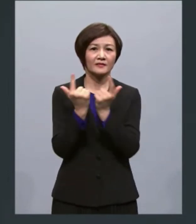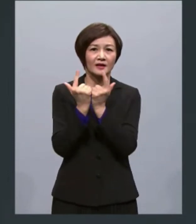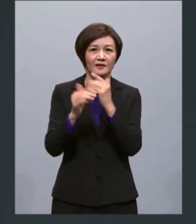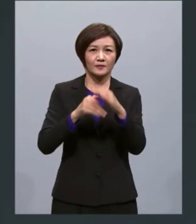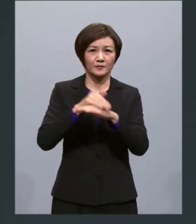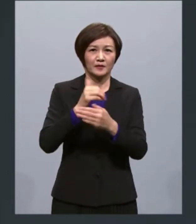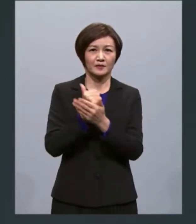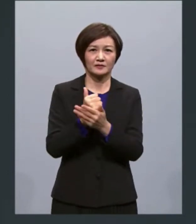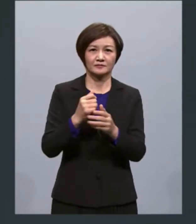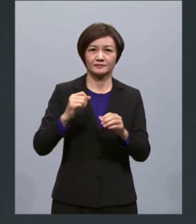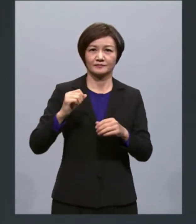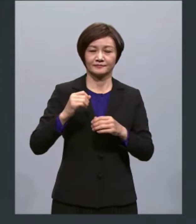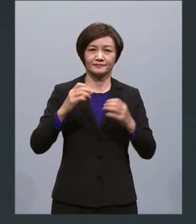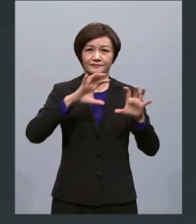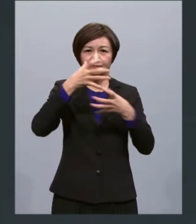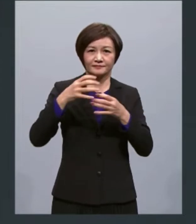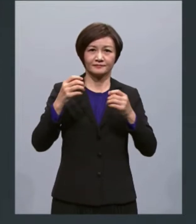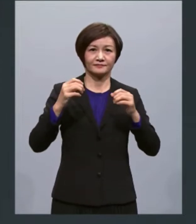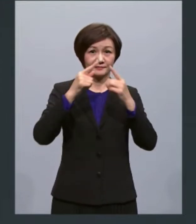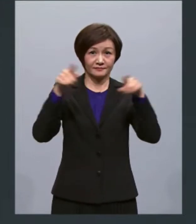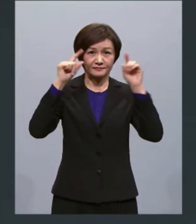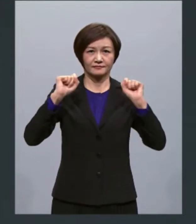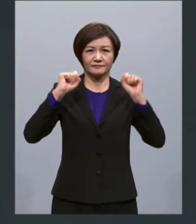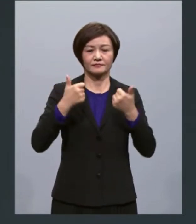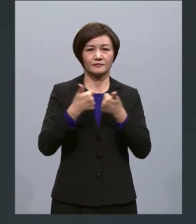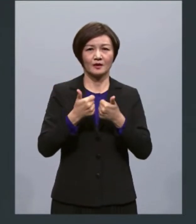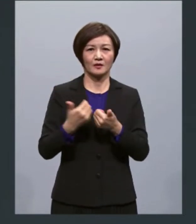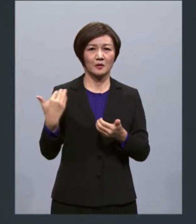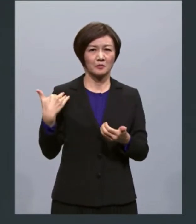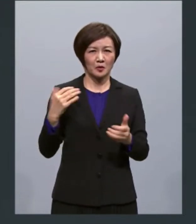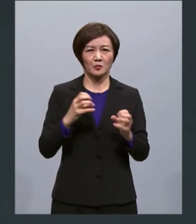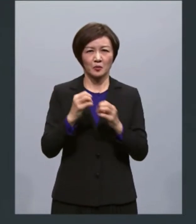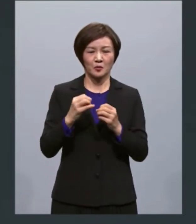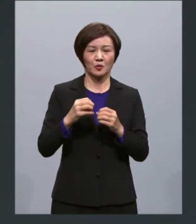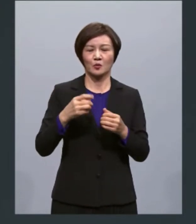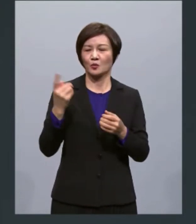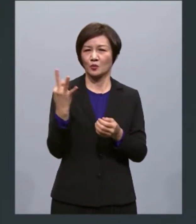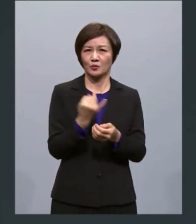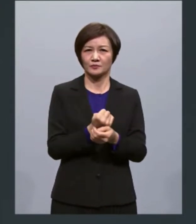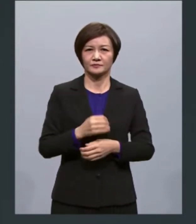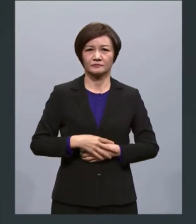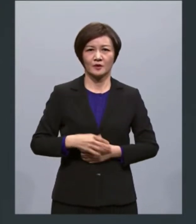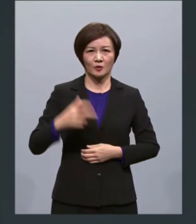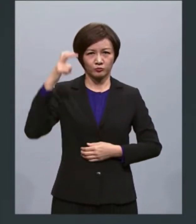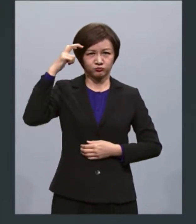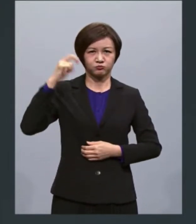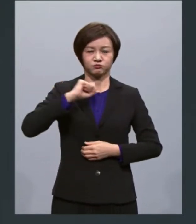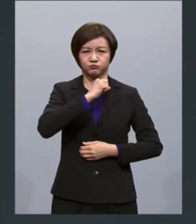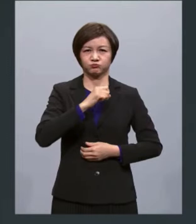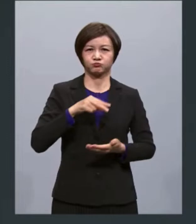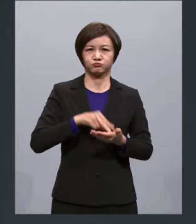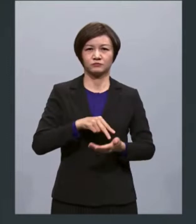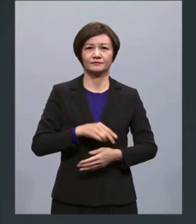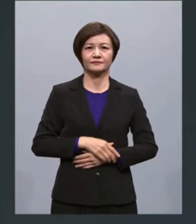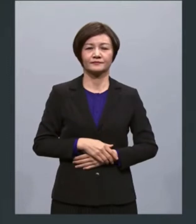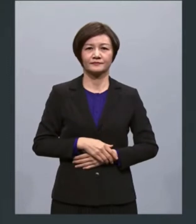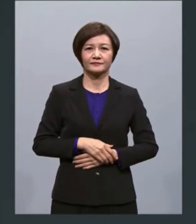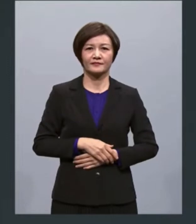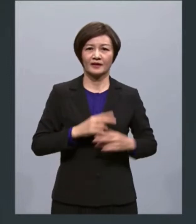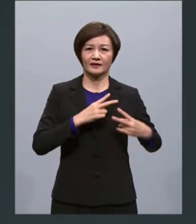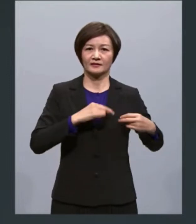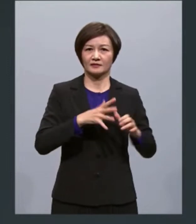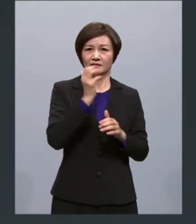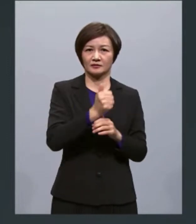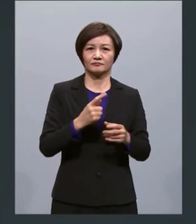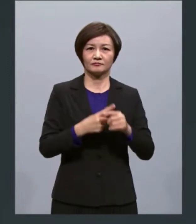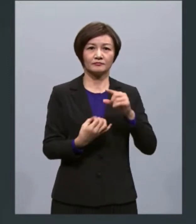功举办四大运，背后有很多的谈判，但是我仍然坚守台湾的立场，也成功的让蔡英文女士以